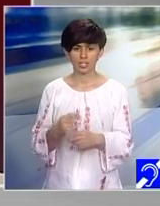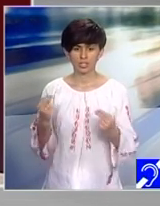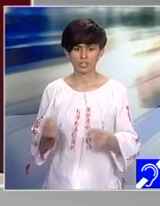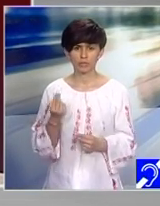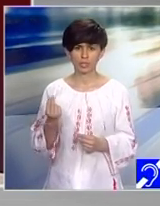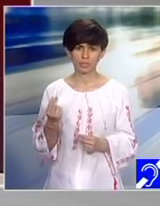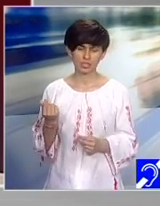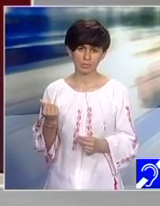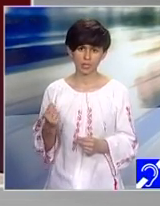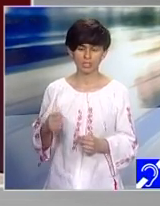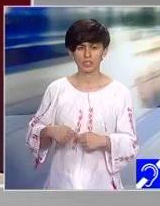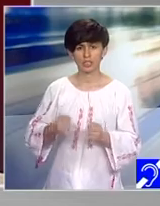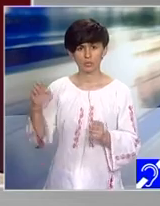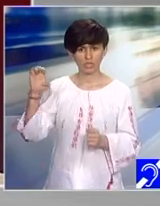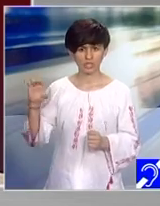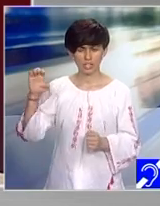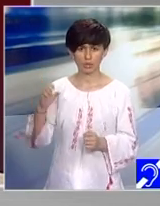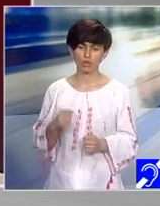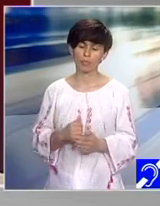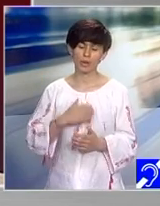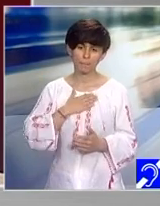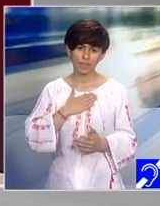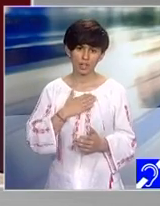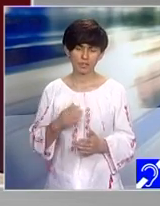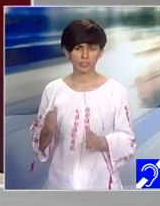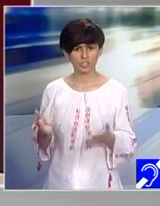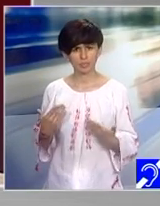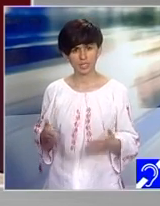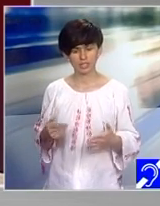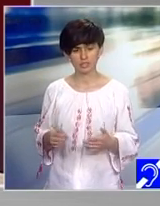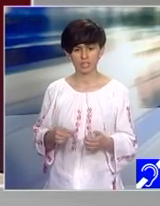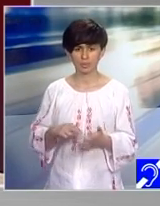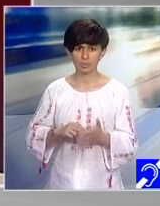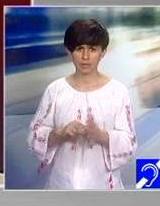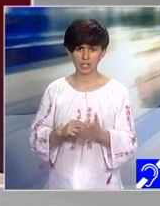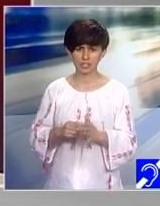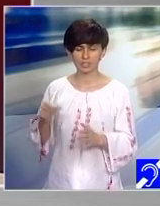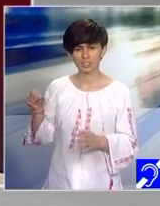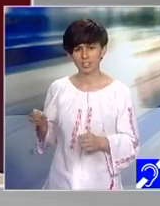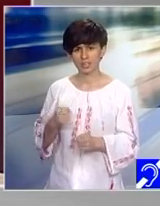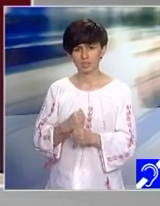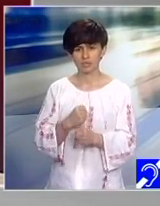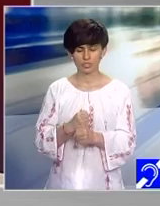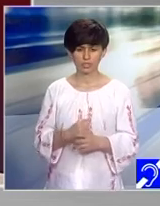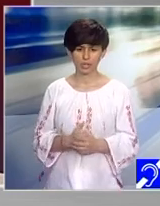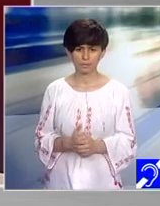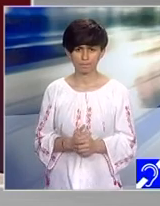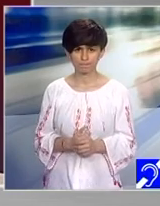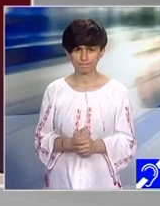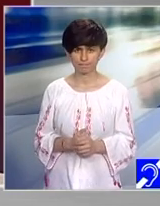Europa, de aceea avem și printre cei mai slab pregătiți muncitori. O recunosc autoritățile, dar o resim mai